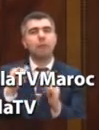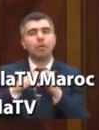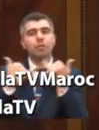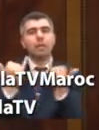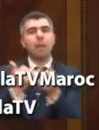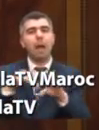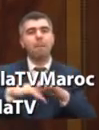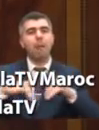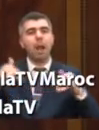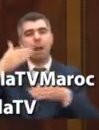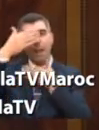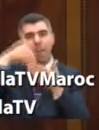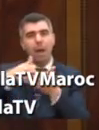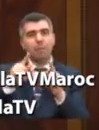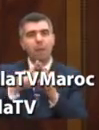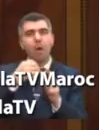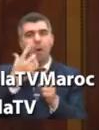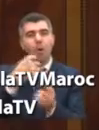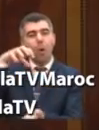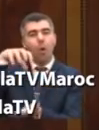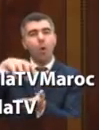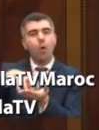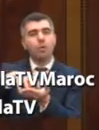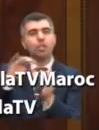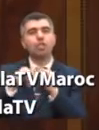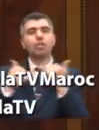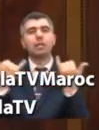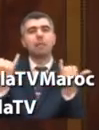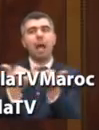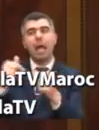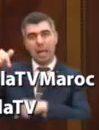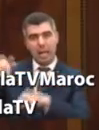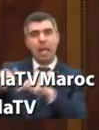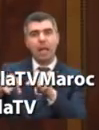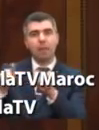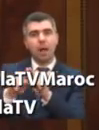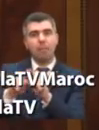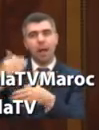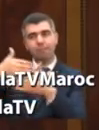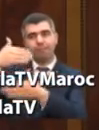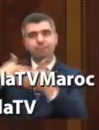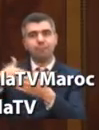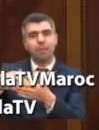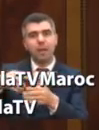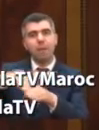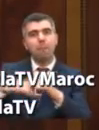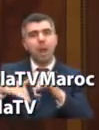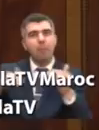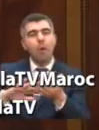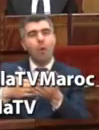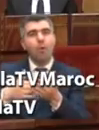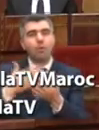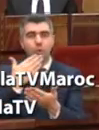لكي تكون عندنا قاعة اسمها قاعة القدس، قاعة فلسطين، لكي نحيي من جديد كل المبادرات. شكرا